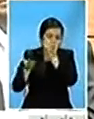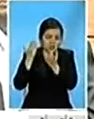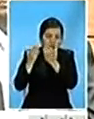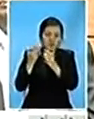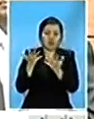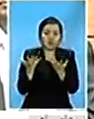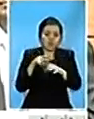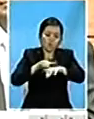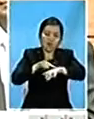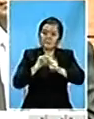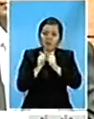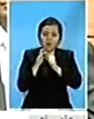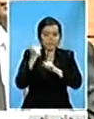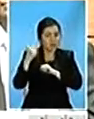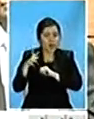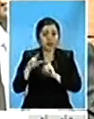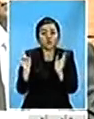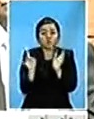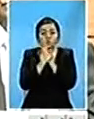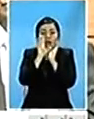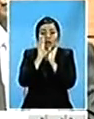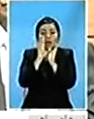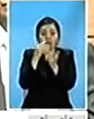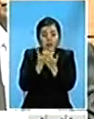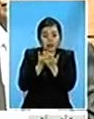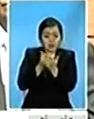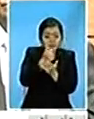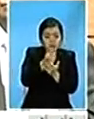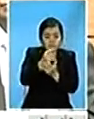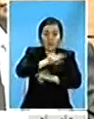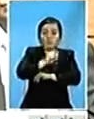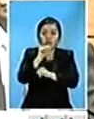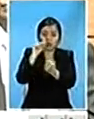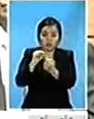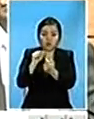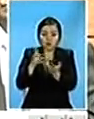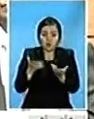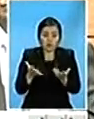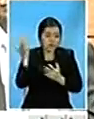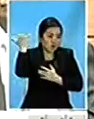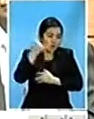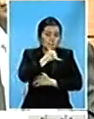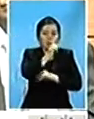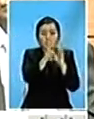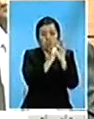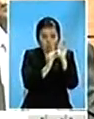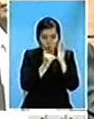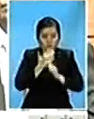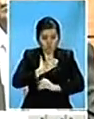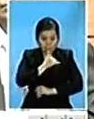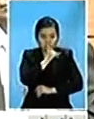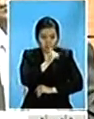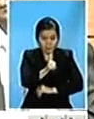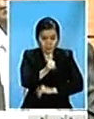ไม่มีเวลานั้นเนี่ยสุดท้ายแล้วจะใช้เมื่อไหร่เมื่อวันก่อนผมไปร่วมสัมมนานะครับความจริงท่